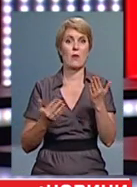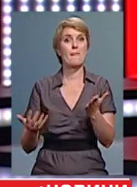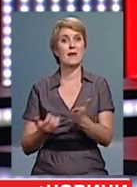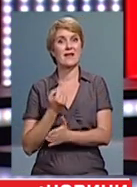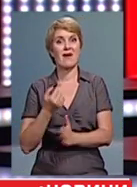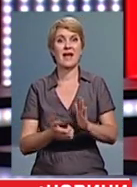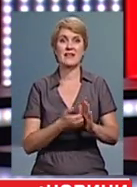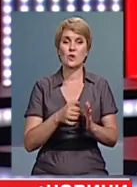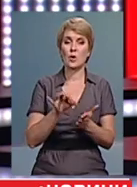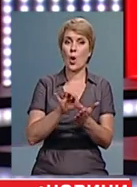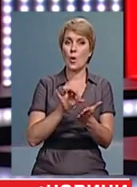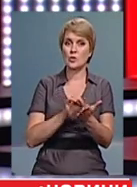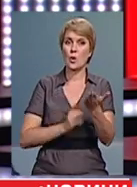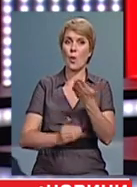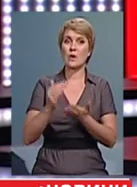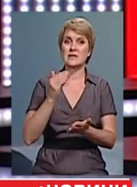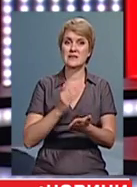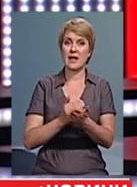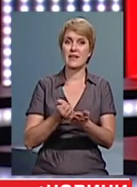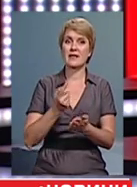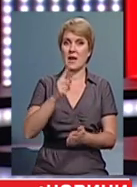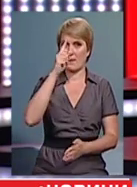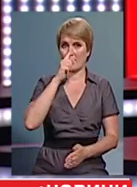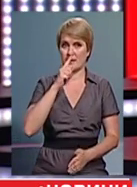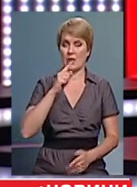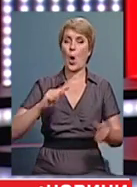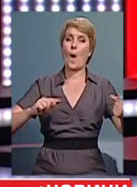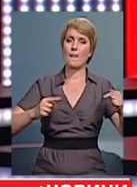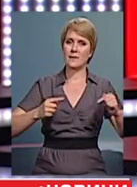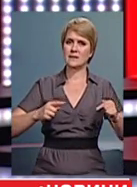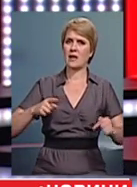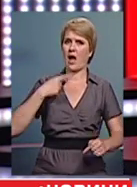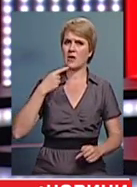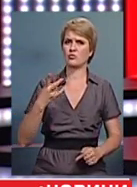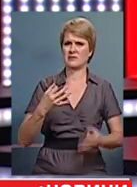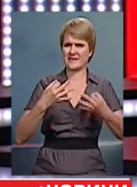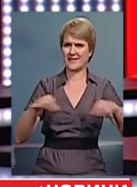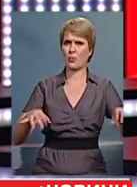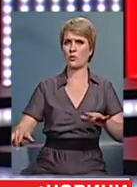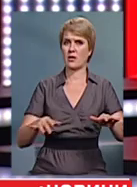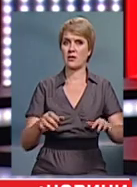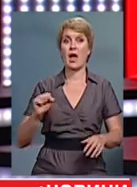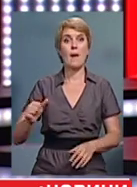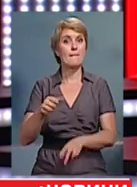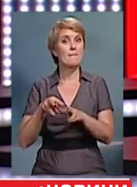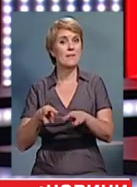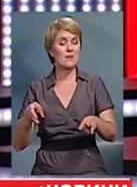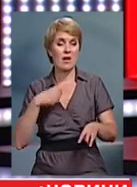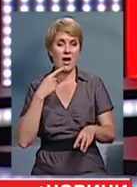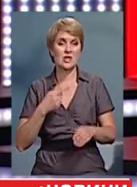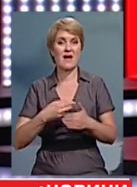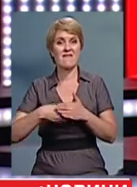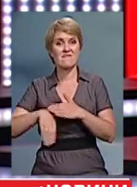останні декілька місяців. Опозиція каже, Британії потрібна свобода дій. А прем'єр наполягає, вихід з Євросоюзу – це загроза для безпеки